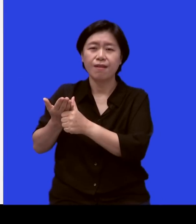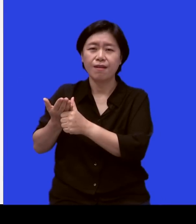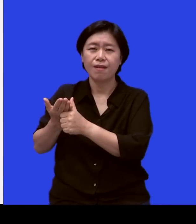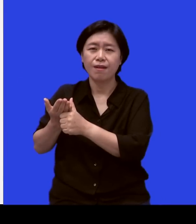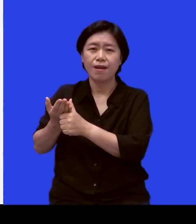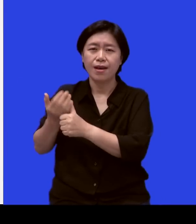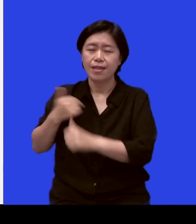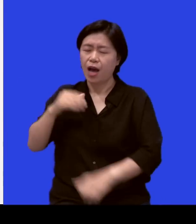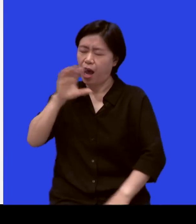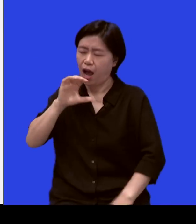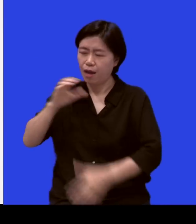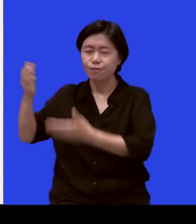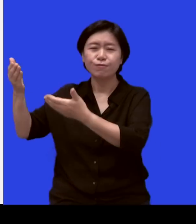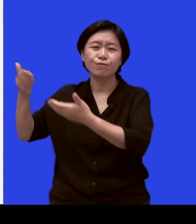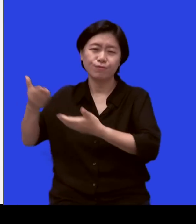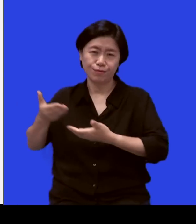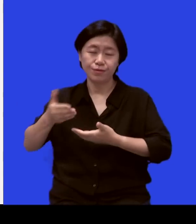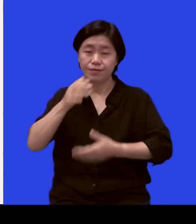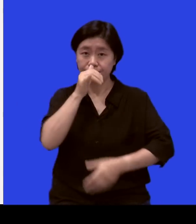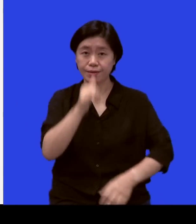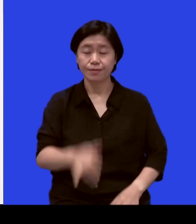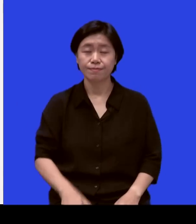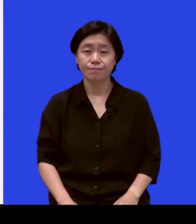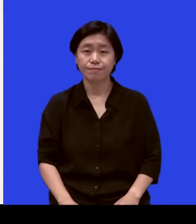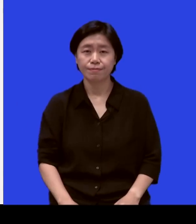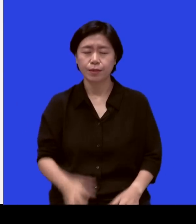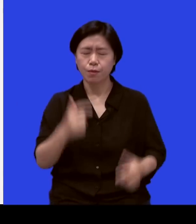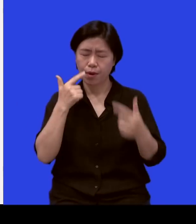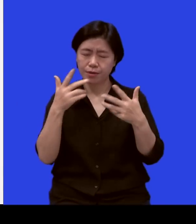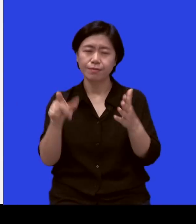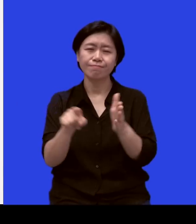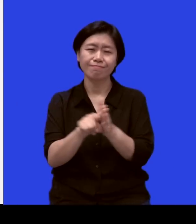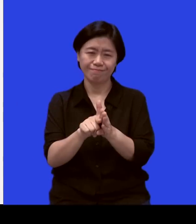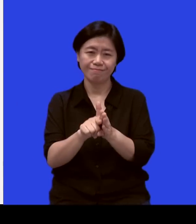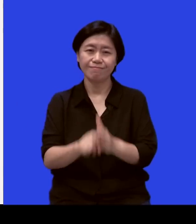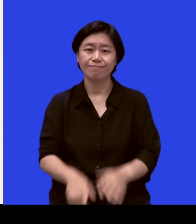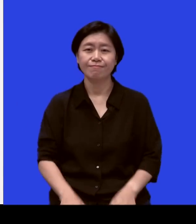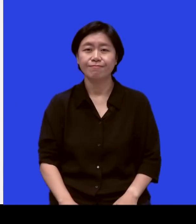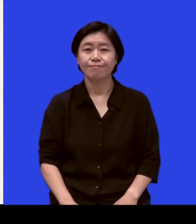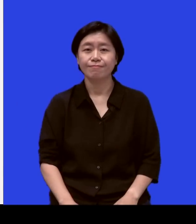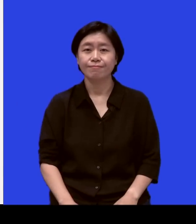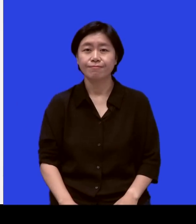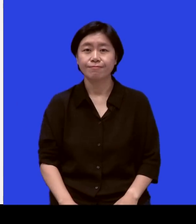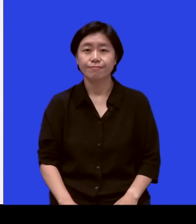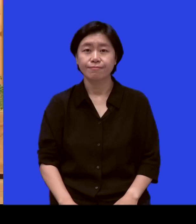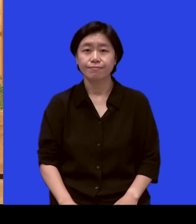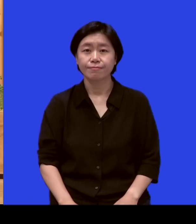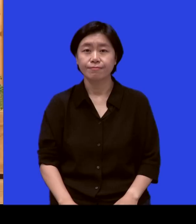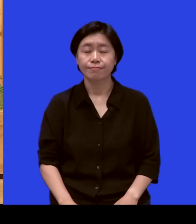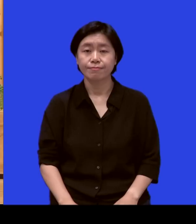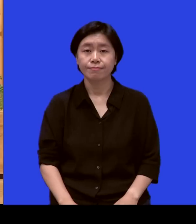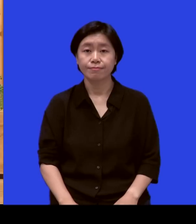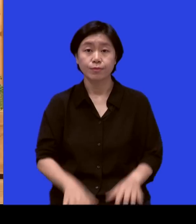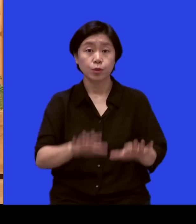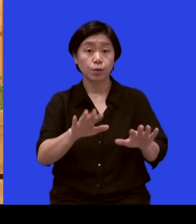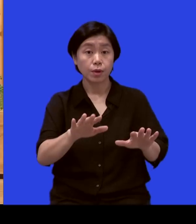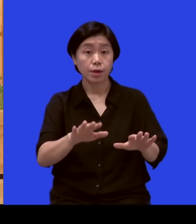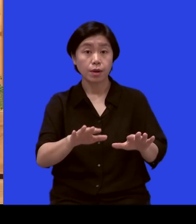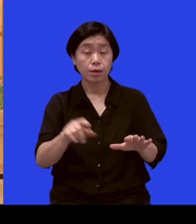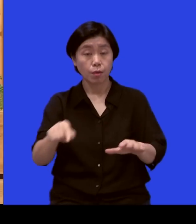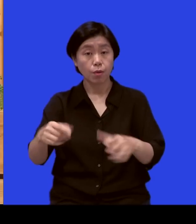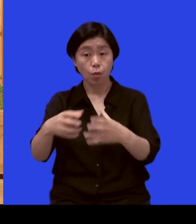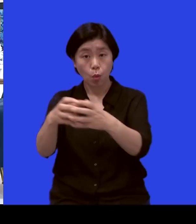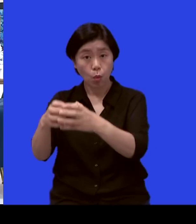것을 제가 더 이제 확신하게 되고 그래서 이제 여기까지 이제 또 왔죠. 그럼 이제 올해 4년 된